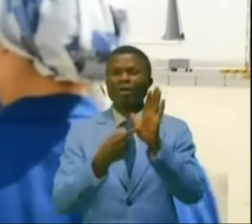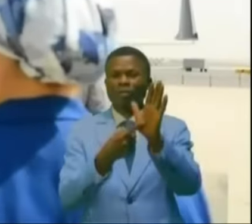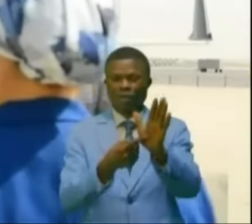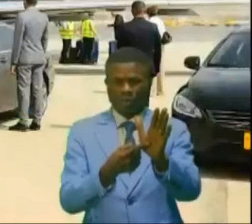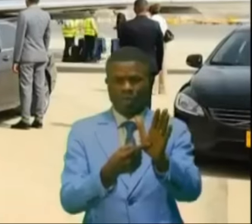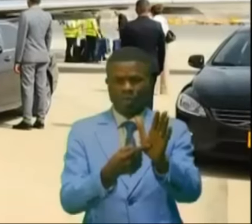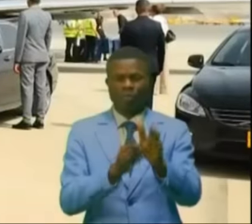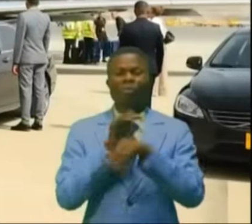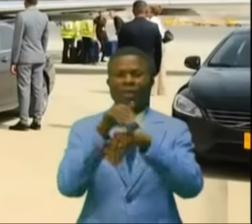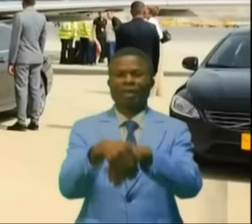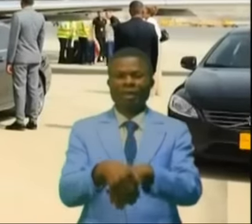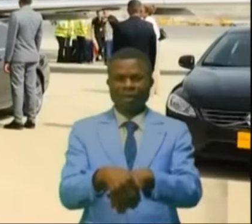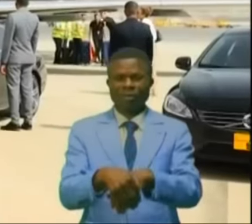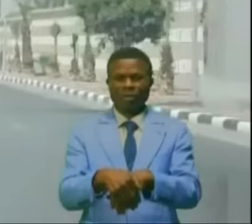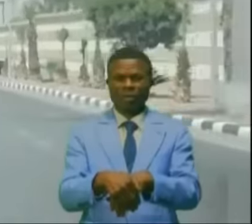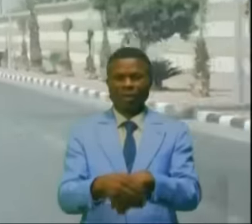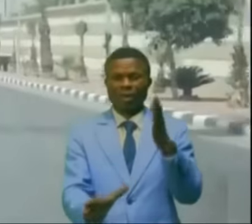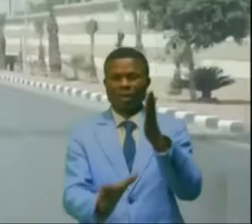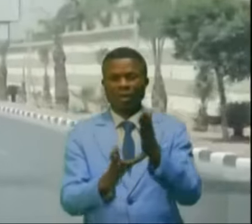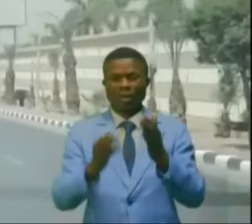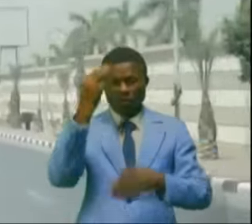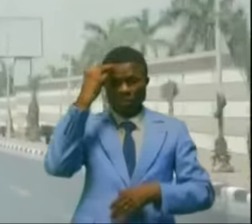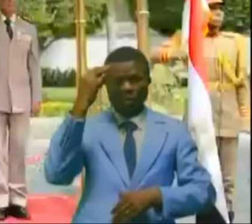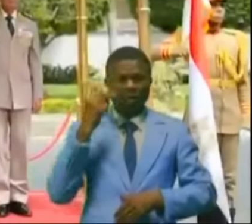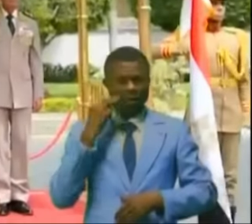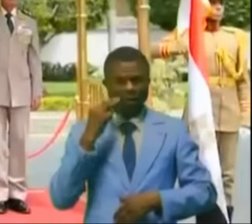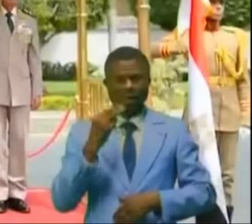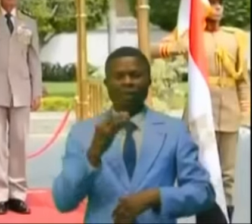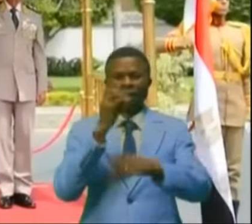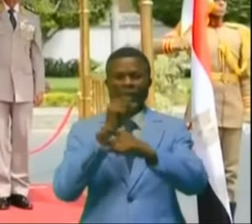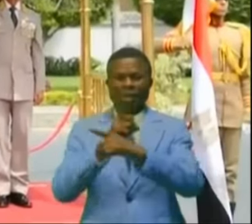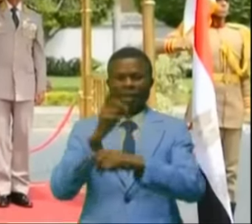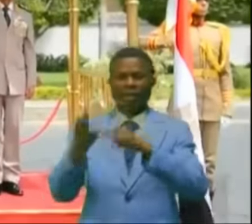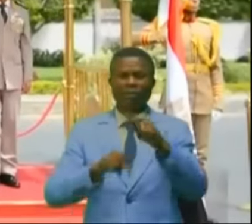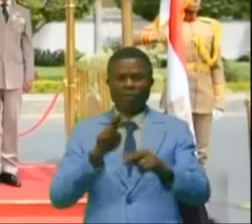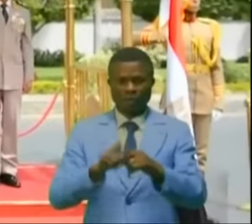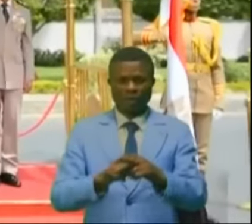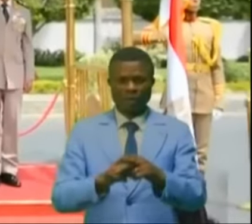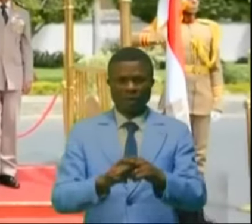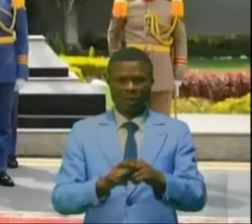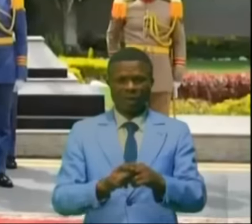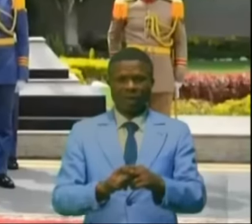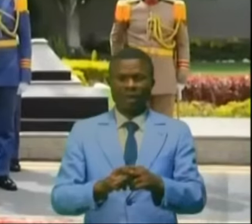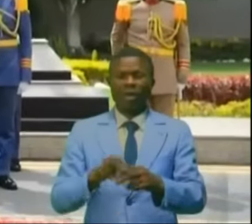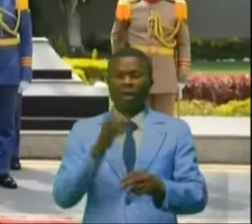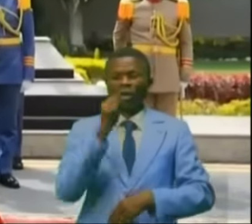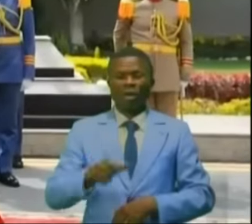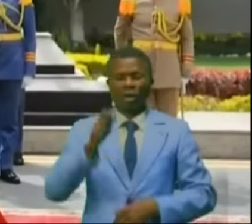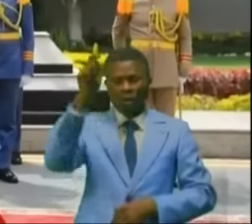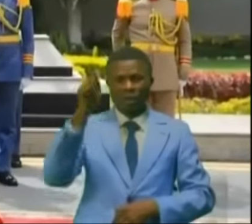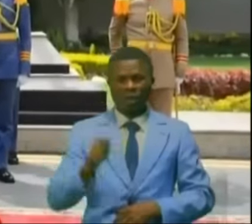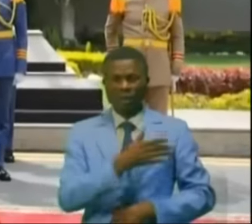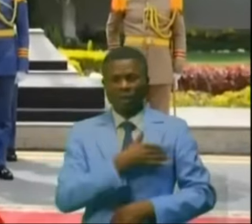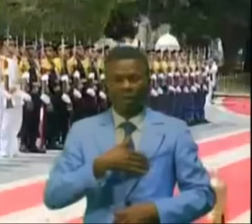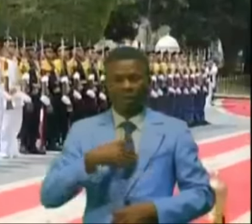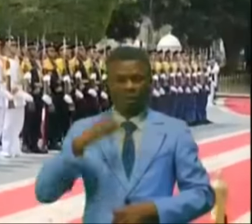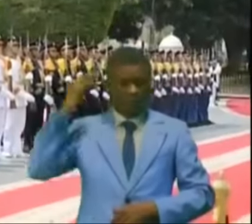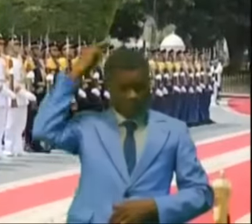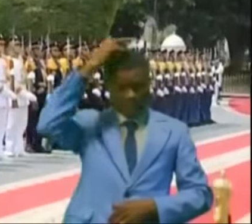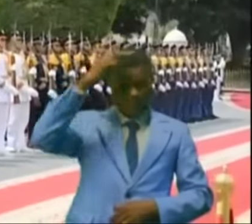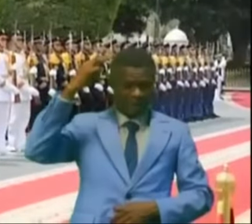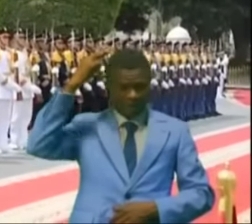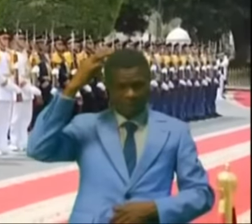justifie la participation du vice-premier ministre et ministre de la Défense nationale et des anciens combattants Jean-Pierre Bemba